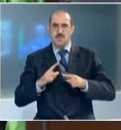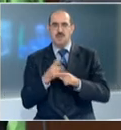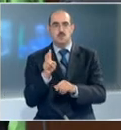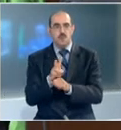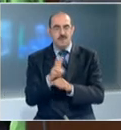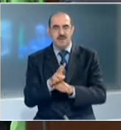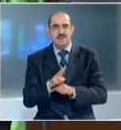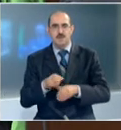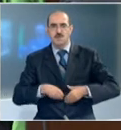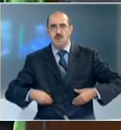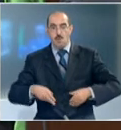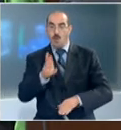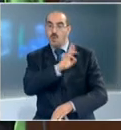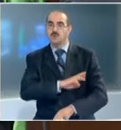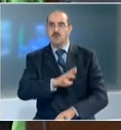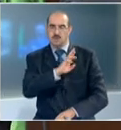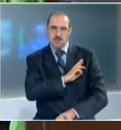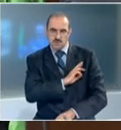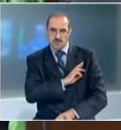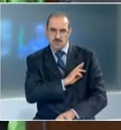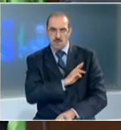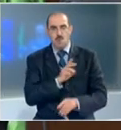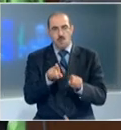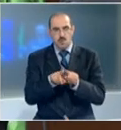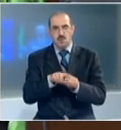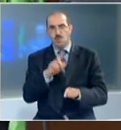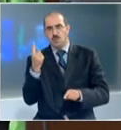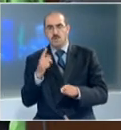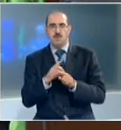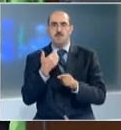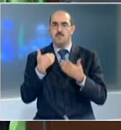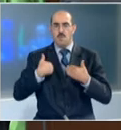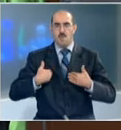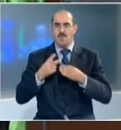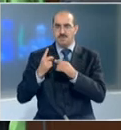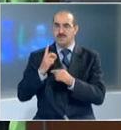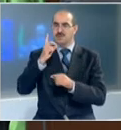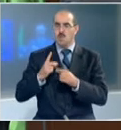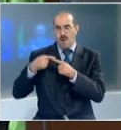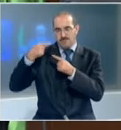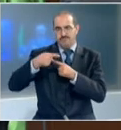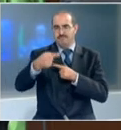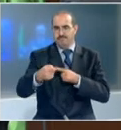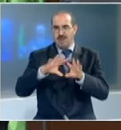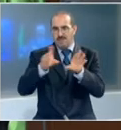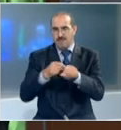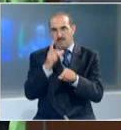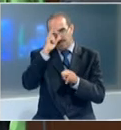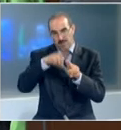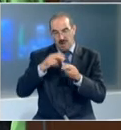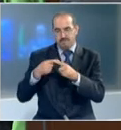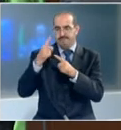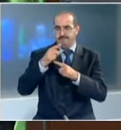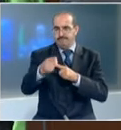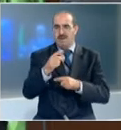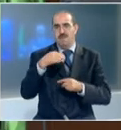البلدي المتقاعدين وكذلك ذوي حقوق أعوان الحرس البلدي المتوفين